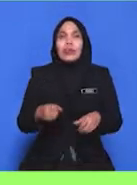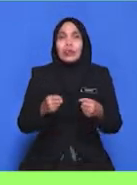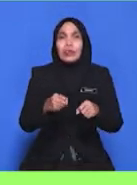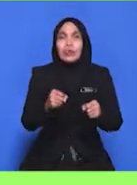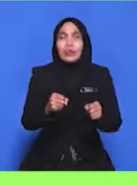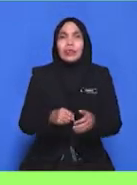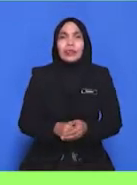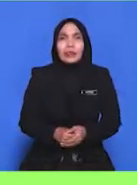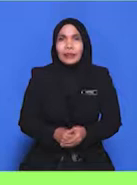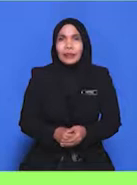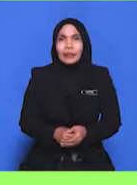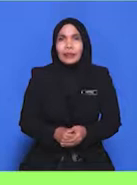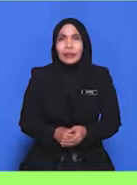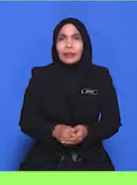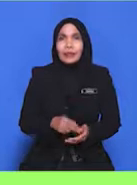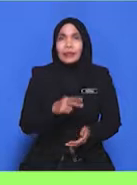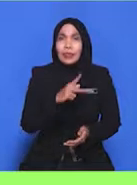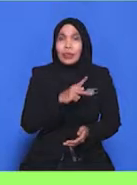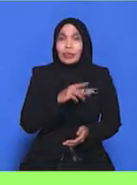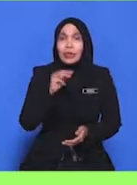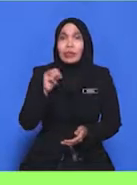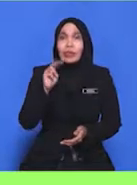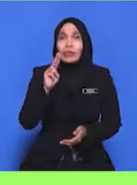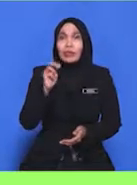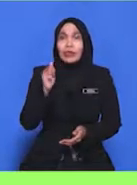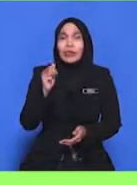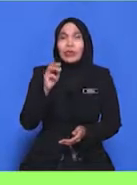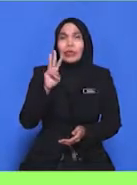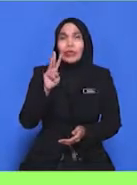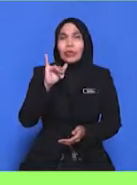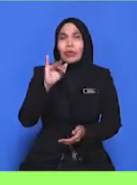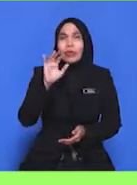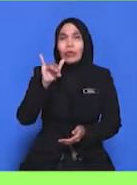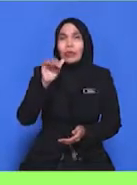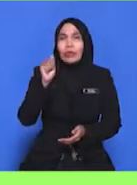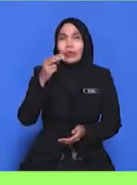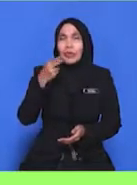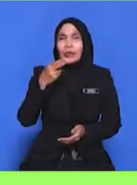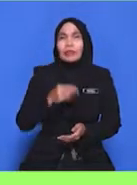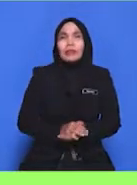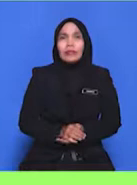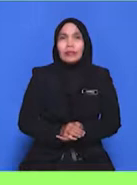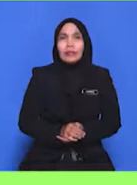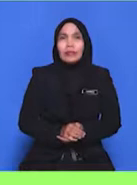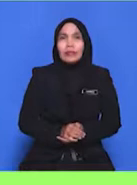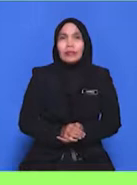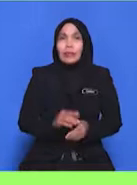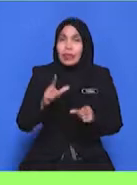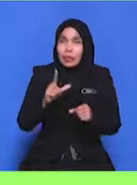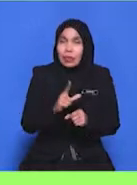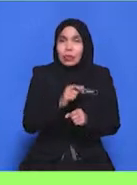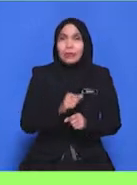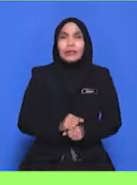khalifah Muawiyah bin Abi Sufyan? Lengkapkan peta minda berikut dengan jawapan yang betul.